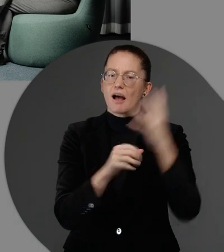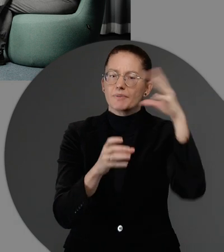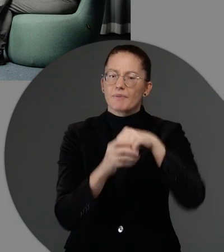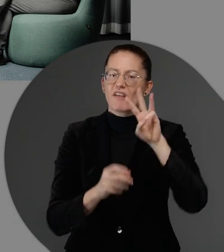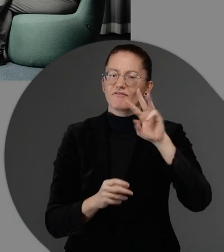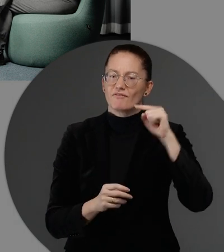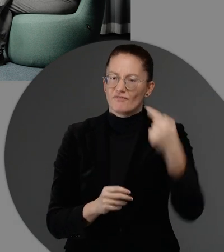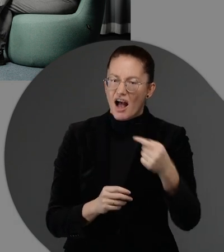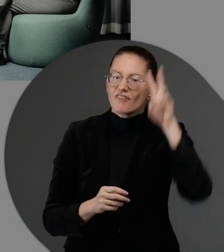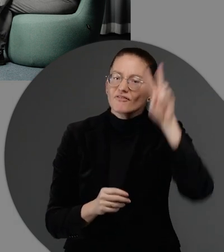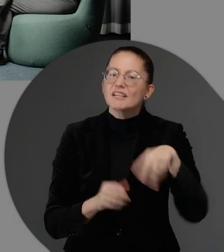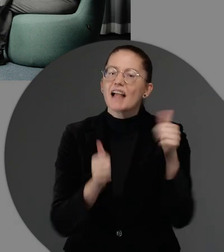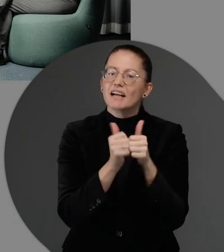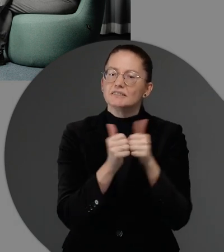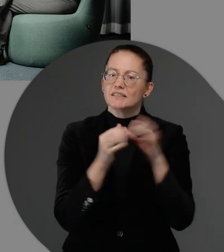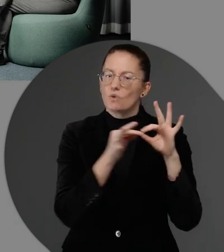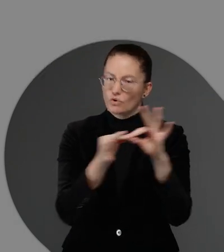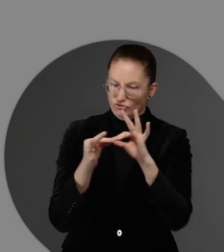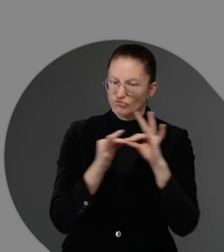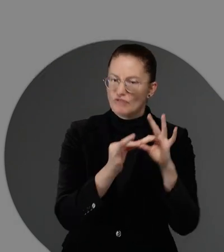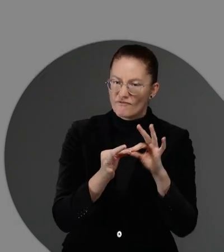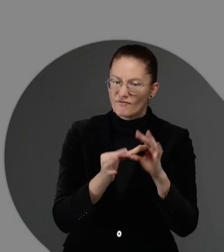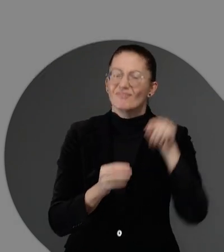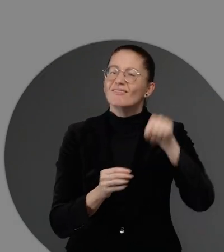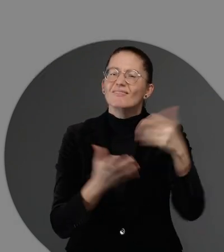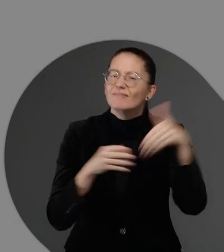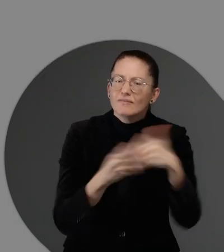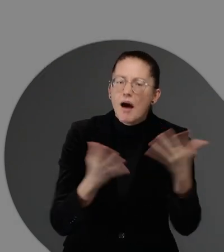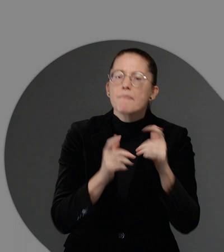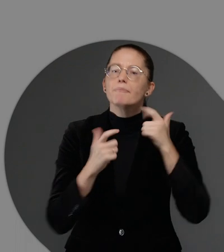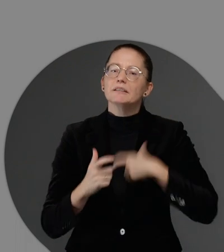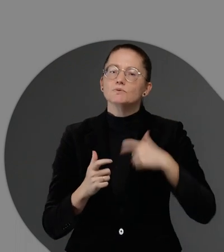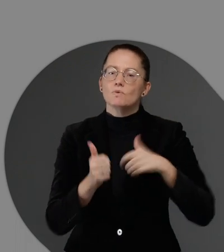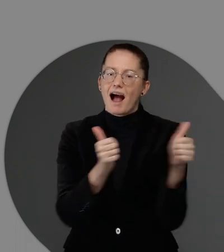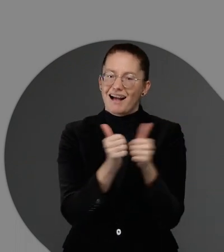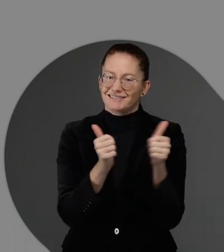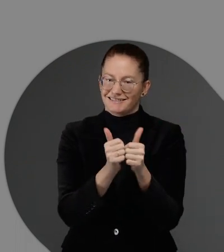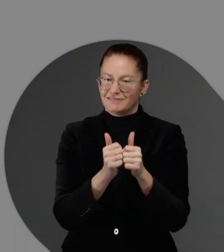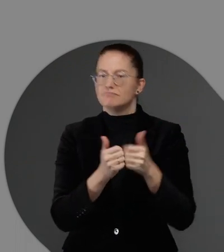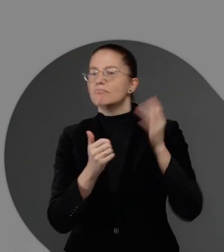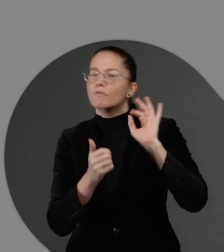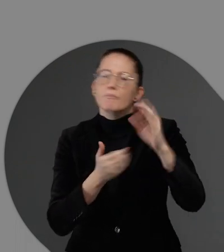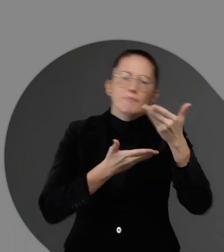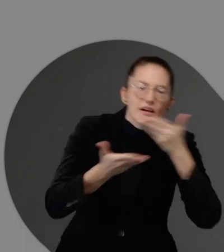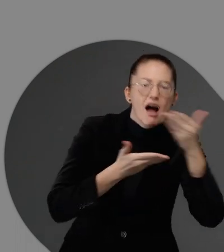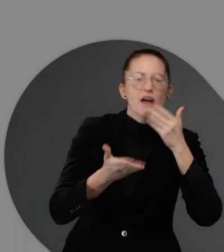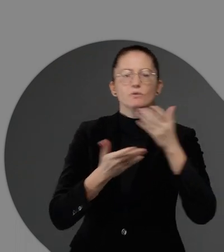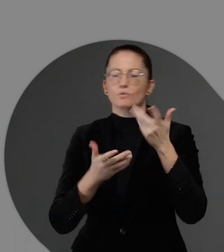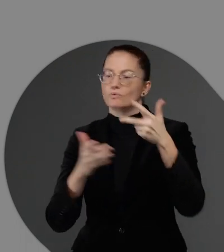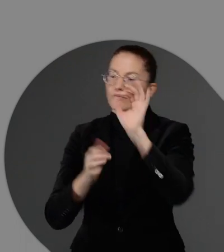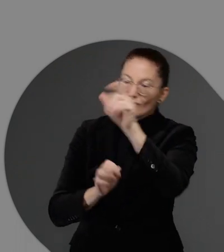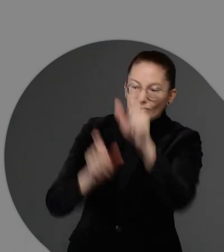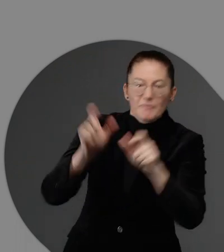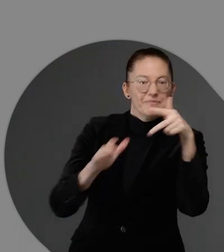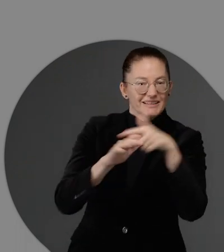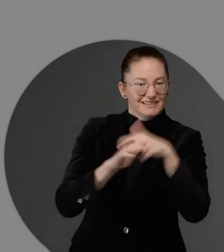WAG, der Wiener Assistenzgenossenschaft. Die WAG vermittelt persönliche Assistenz und alle BeraterInnen haben selbst eine